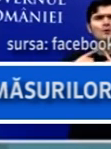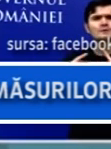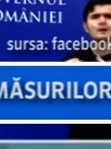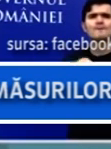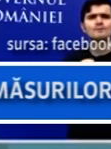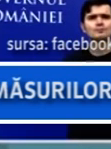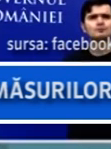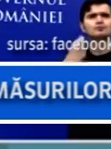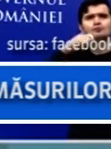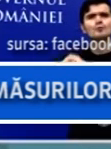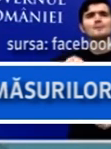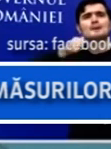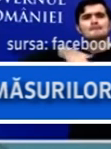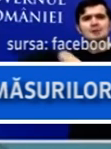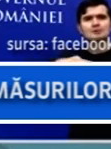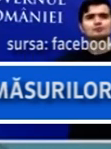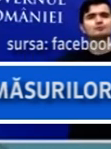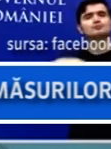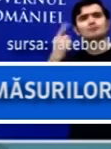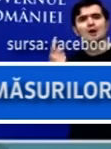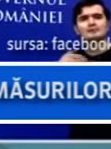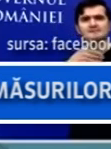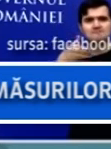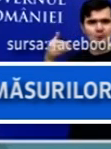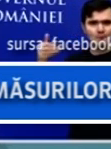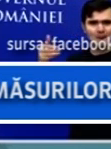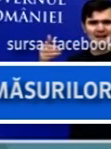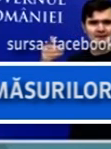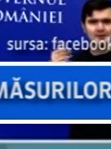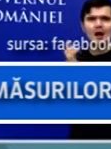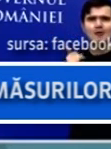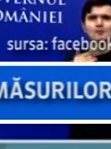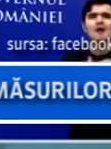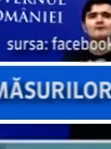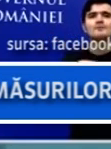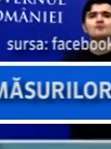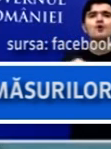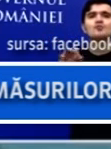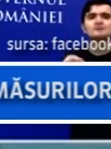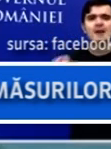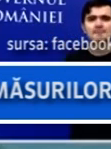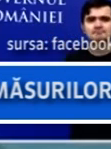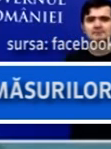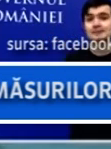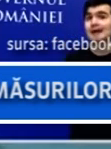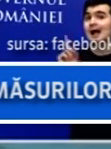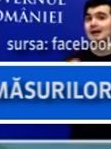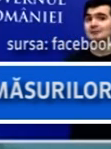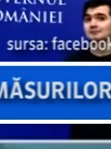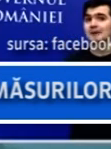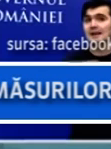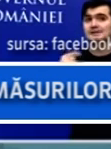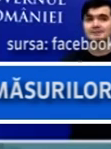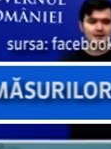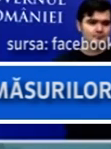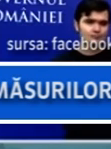nivel înalt cu domnul prim-ministru și cu operatorii economici, s-a ajuns la soluția că dacă există un culoar